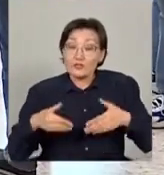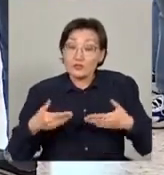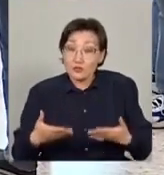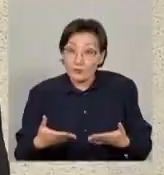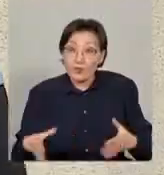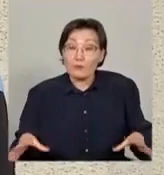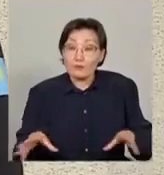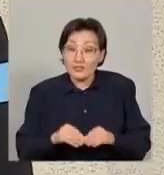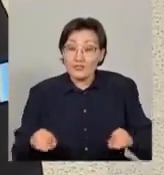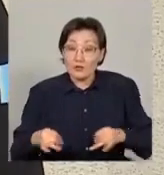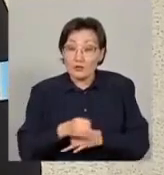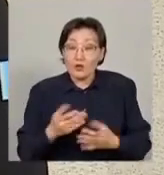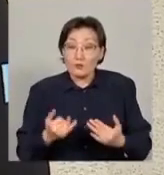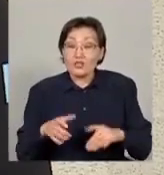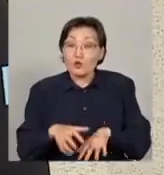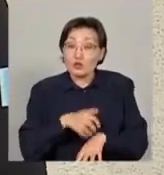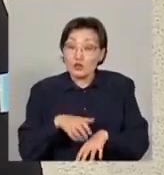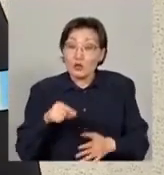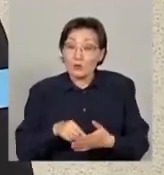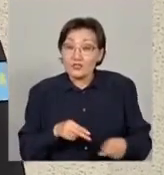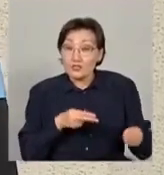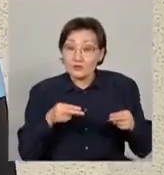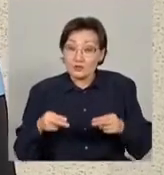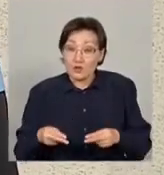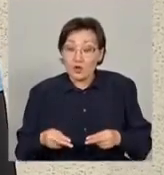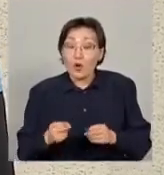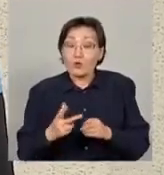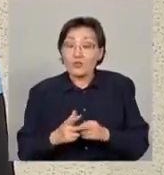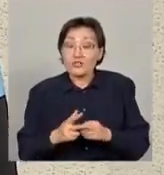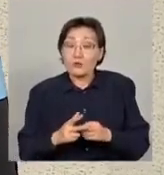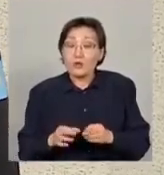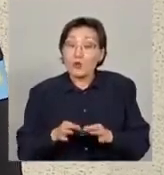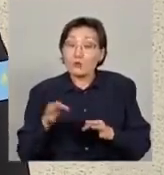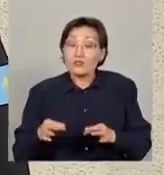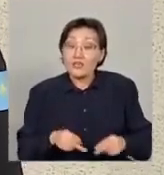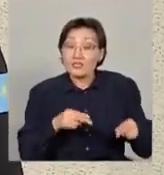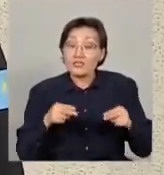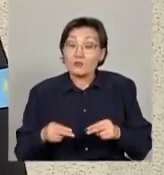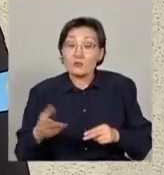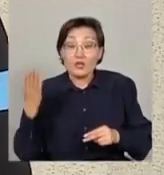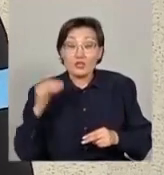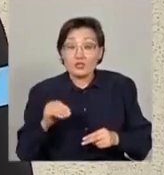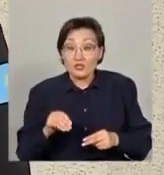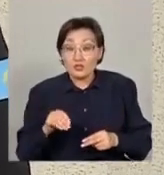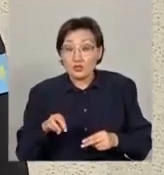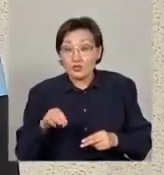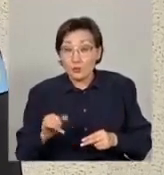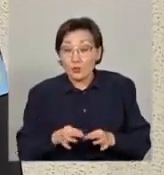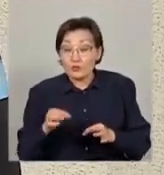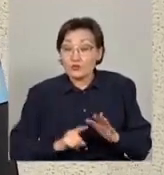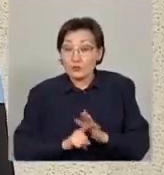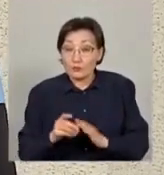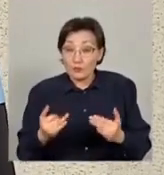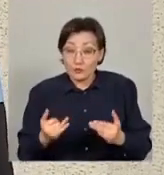ортаға салды. Бүгін біз Көкшетаудамыз. Бұл біздің 13-ші аумағымыз. Анау Жетісу облысынан бастап